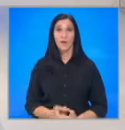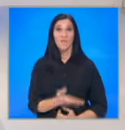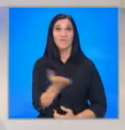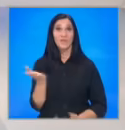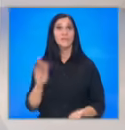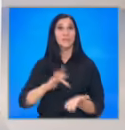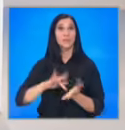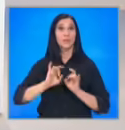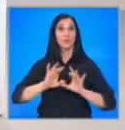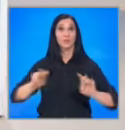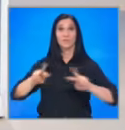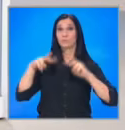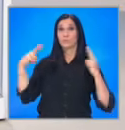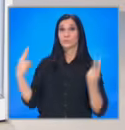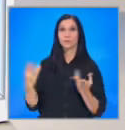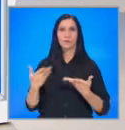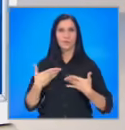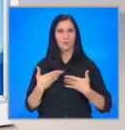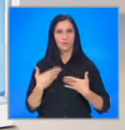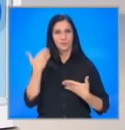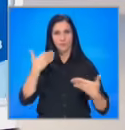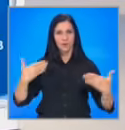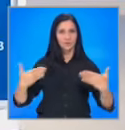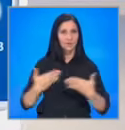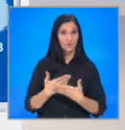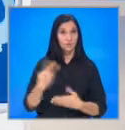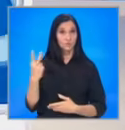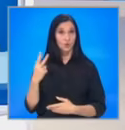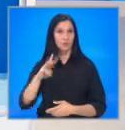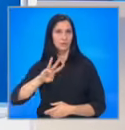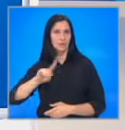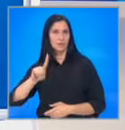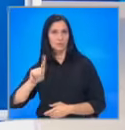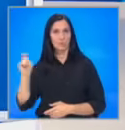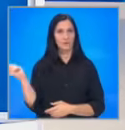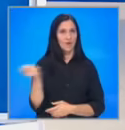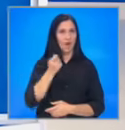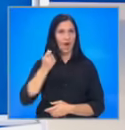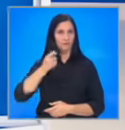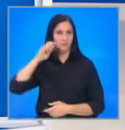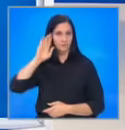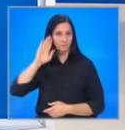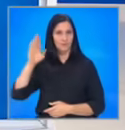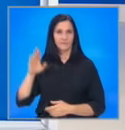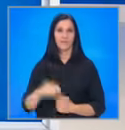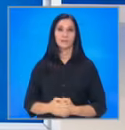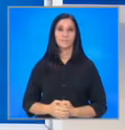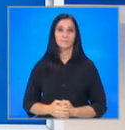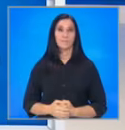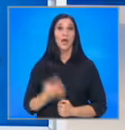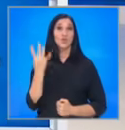Вие сте с централните новини по света и у нас. Аз съм Марина Матева. Добър вечер. Във вторник, 31 август. Здравейте, аз съм Даниил